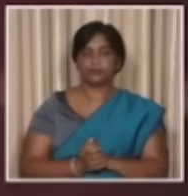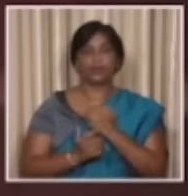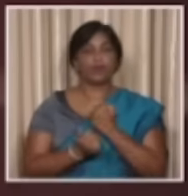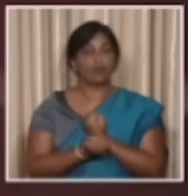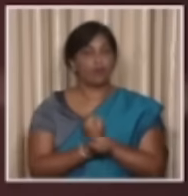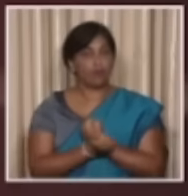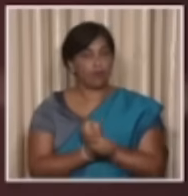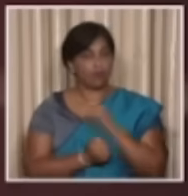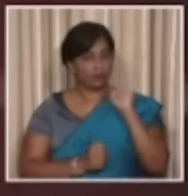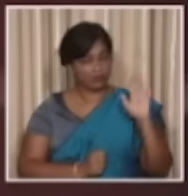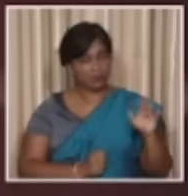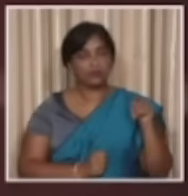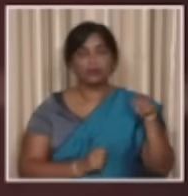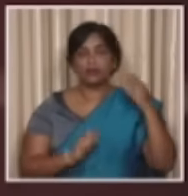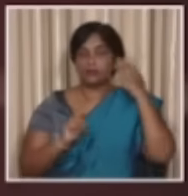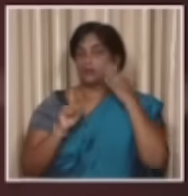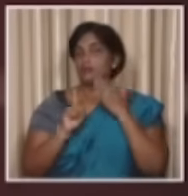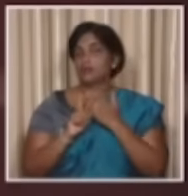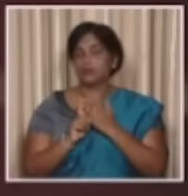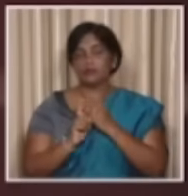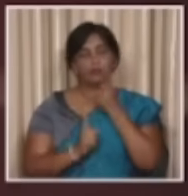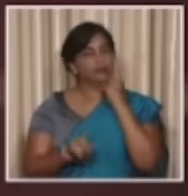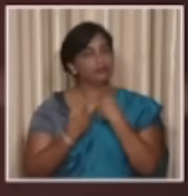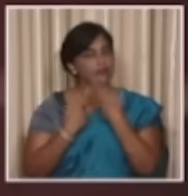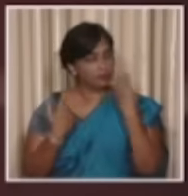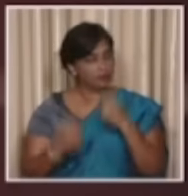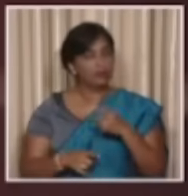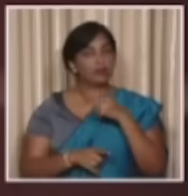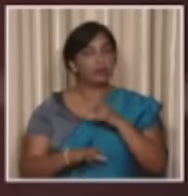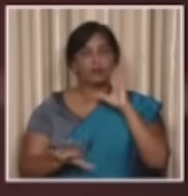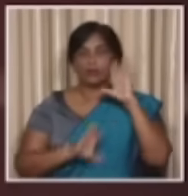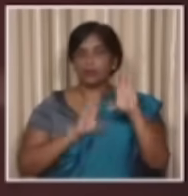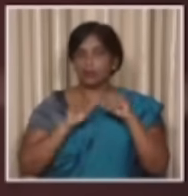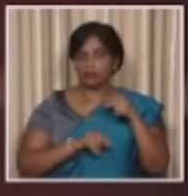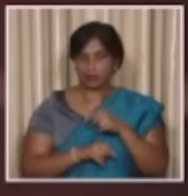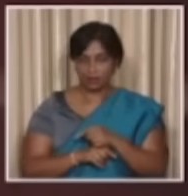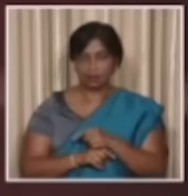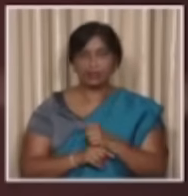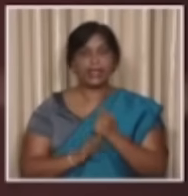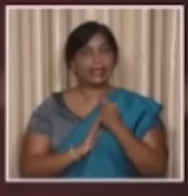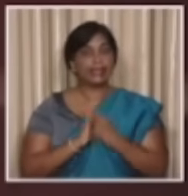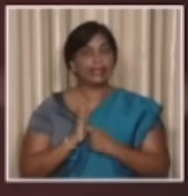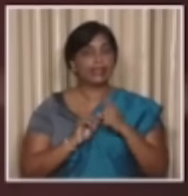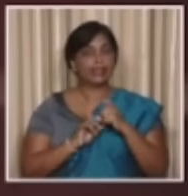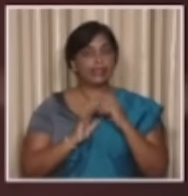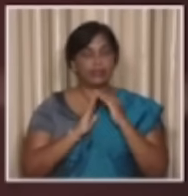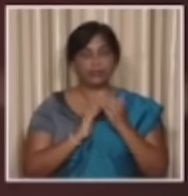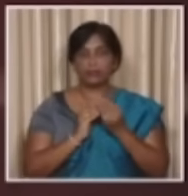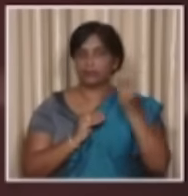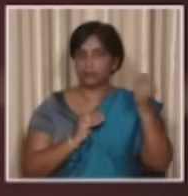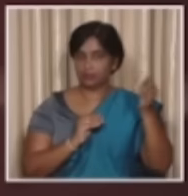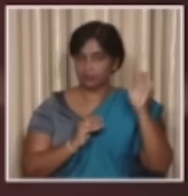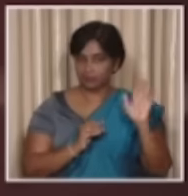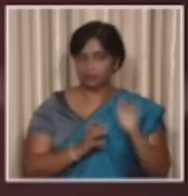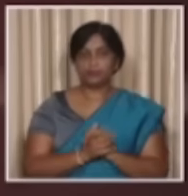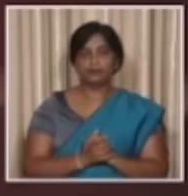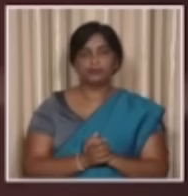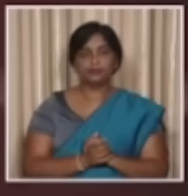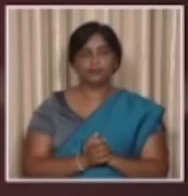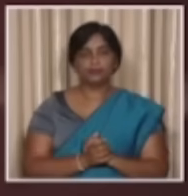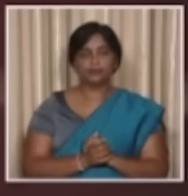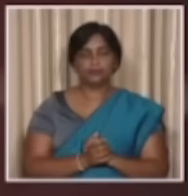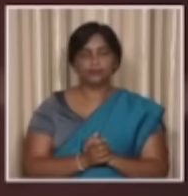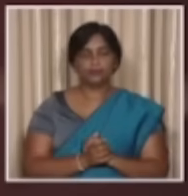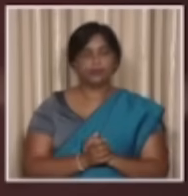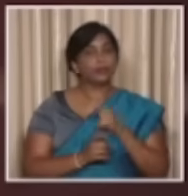පොලිසිය විසින් මේ පිළිබඳව පරීක්ෂා කරලා ඒ තොරතුරු නීතිපති දෙපාර්තමේන්තුවට ලබා දීලා තිබෙනවා. ඒතර